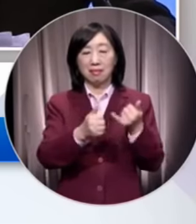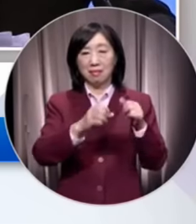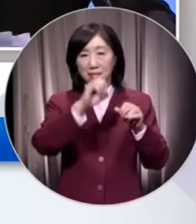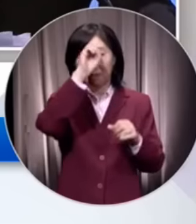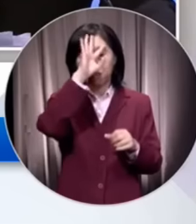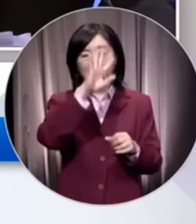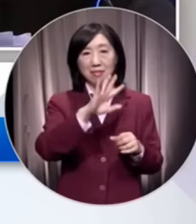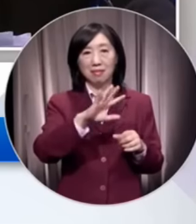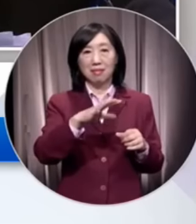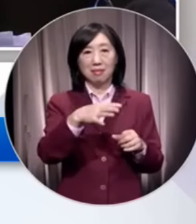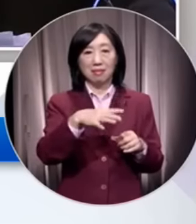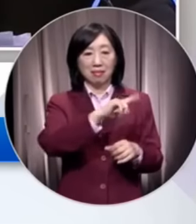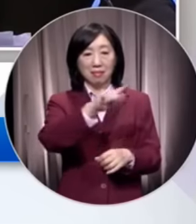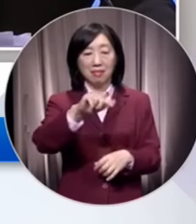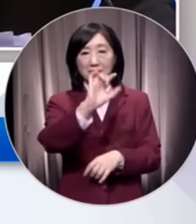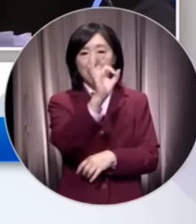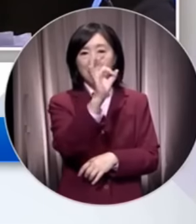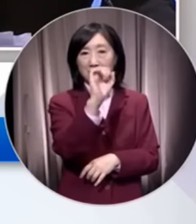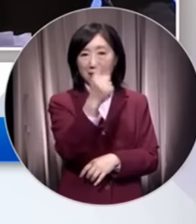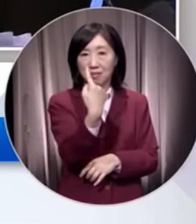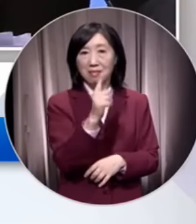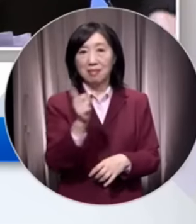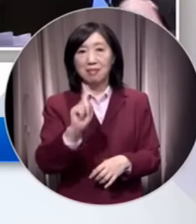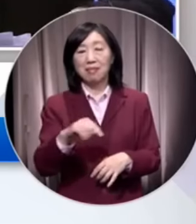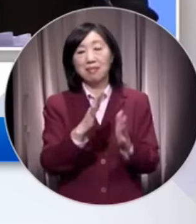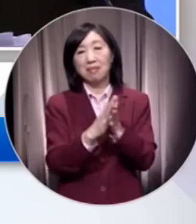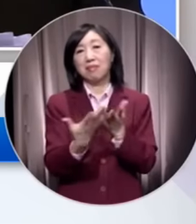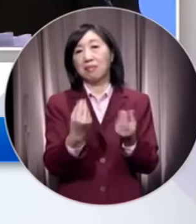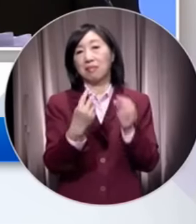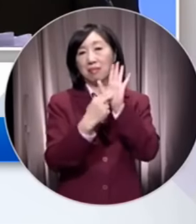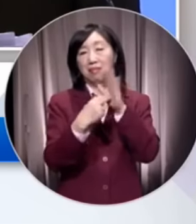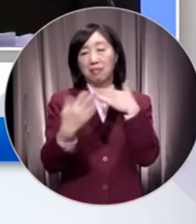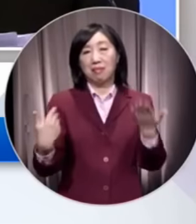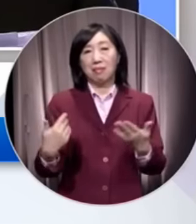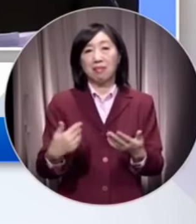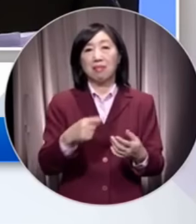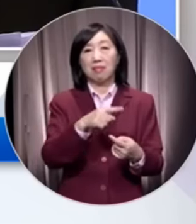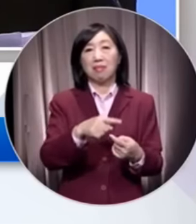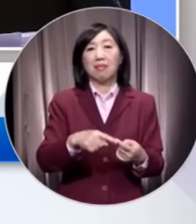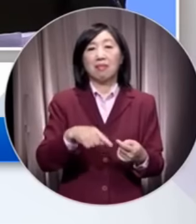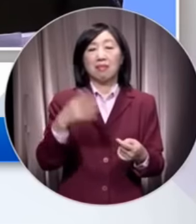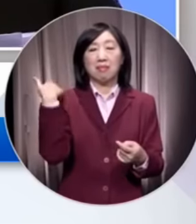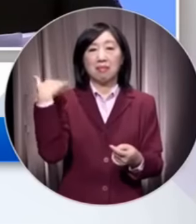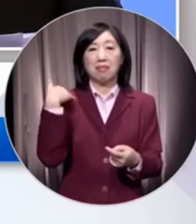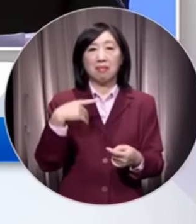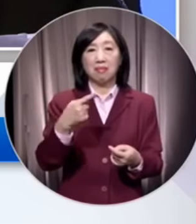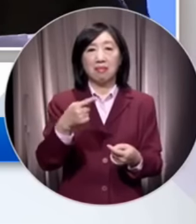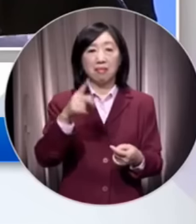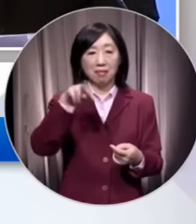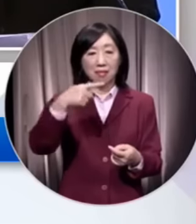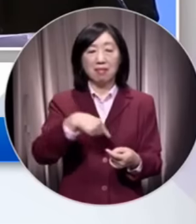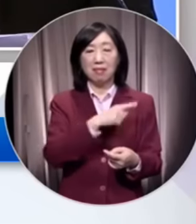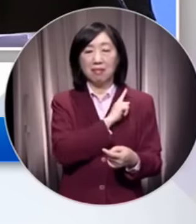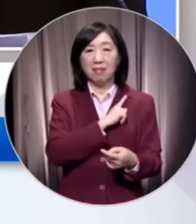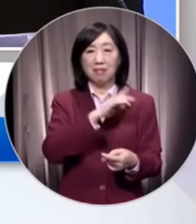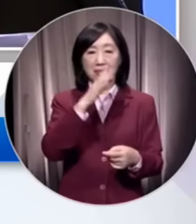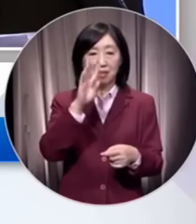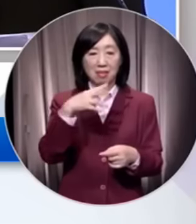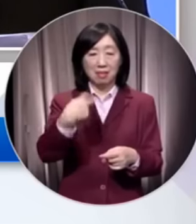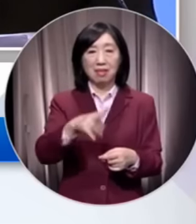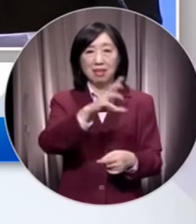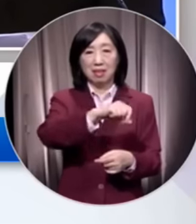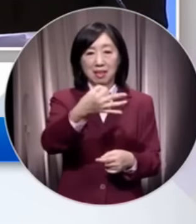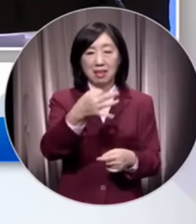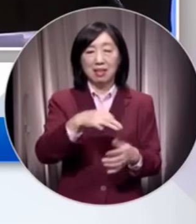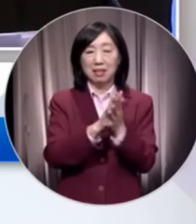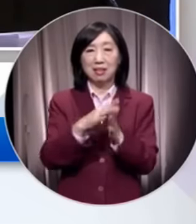途有争议。过去国民党利用执政之便，不但取来不当的党产，而且还经营党营事业。一个执政党